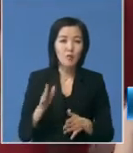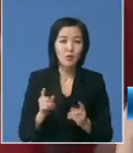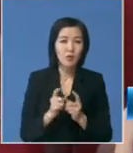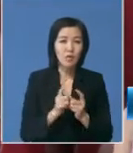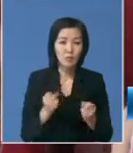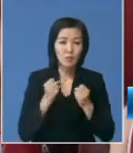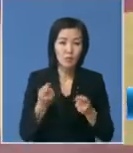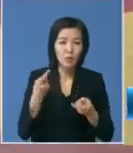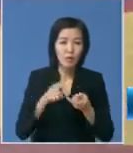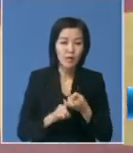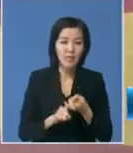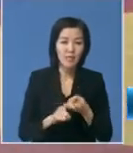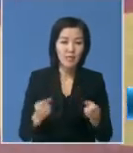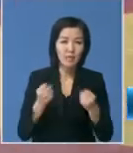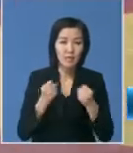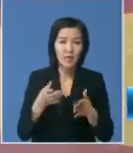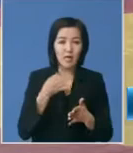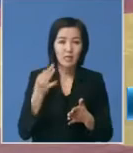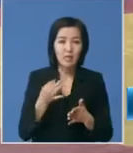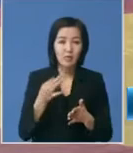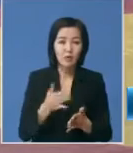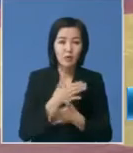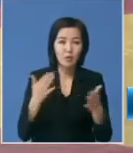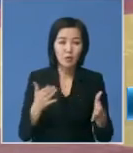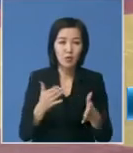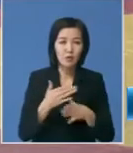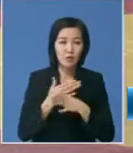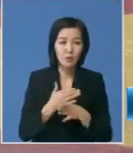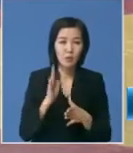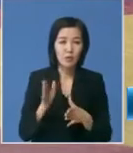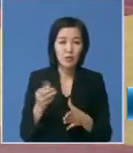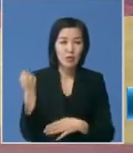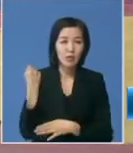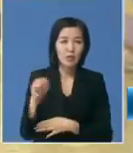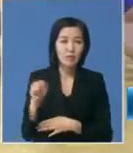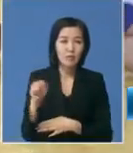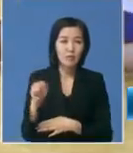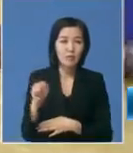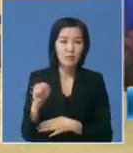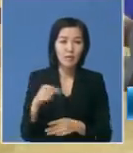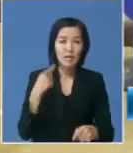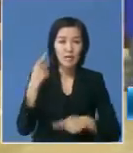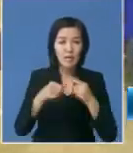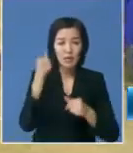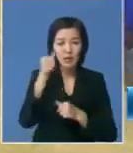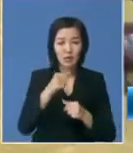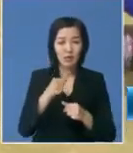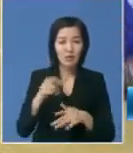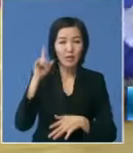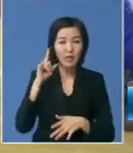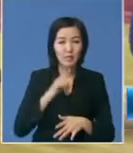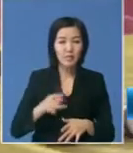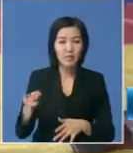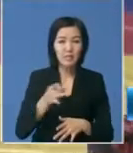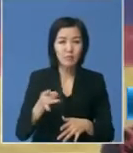болашағын күреспен байланыстырған балуандардың тәжірибе жинауына үлкен септігін тигізеді. Женпаздар мен жүлдегерлер келер жылы өтетін ел чемпионатында